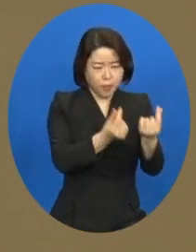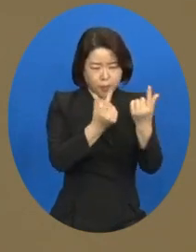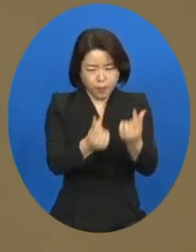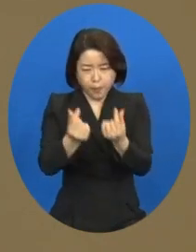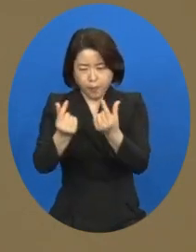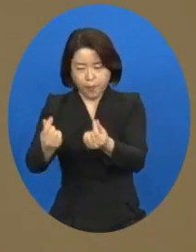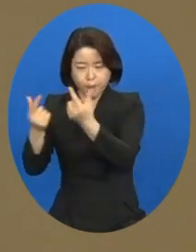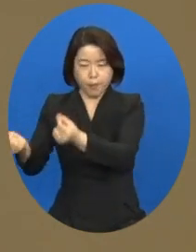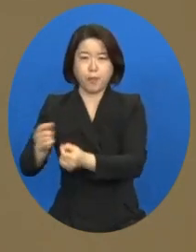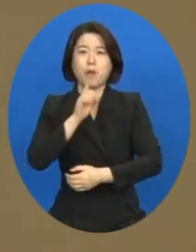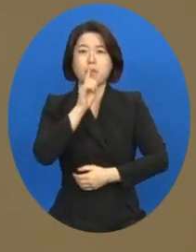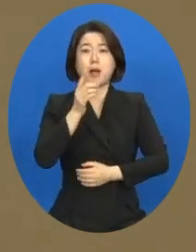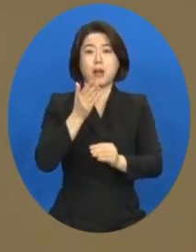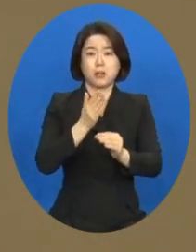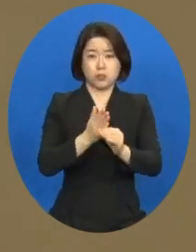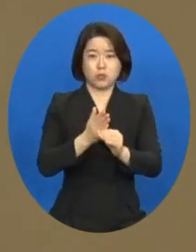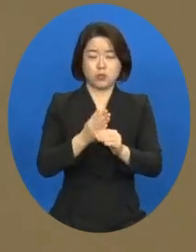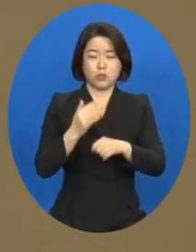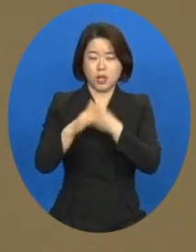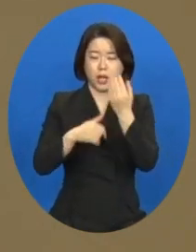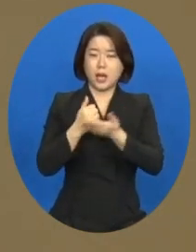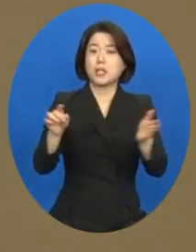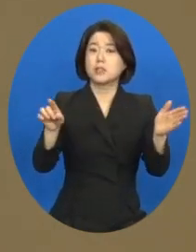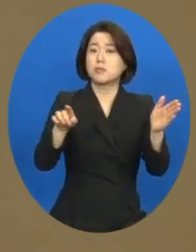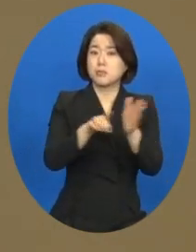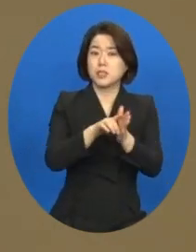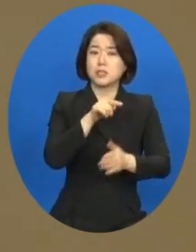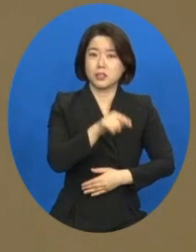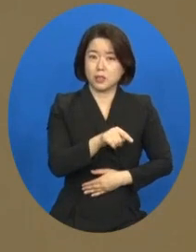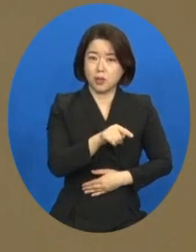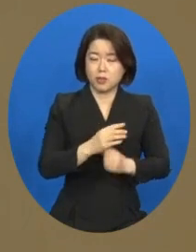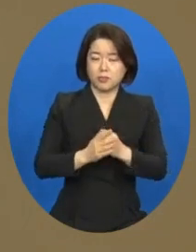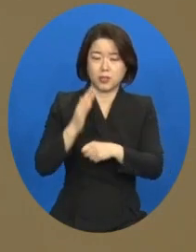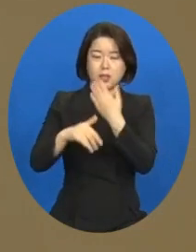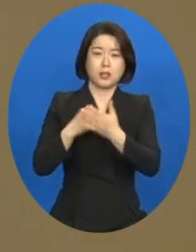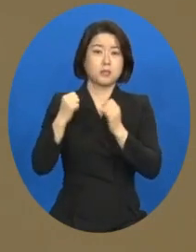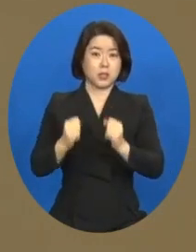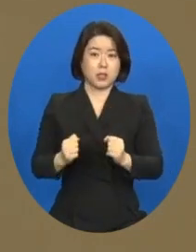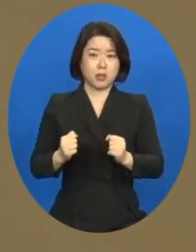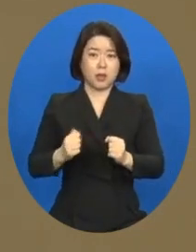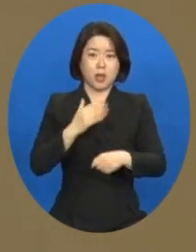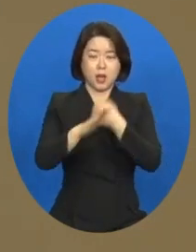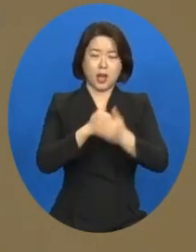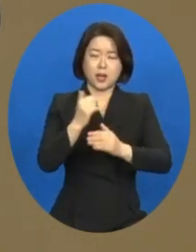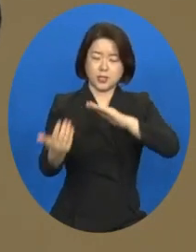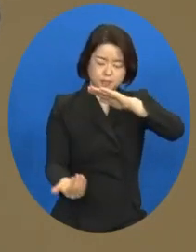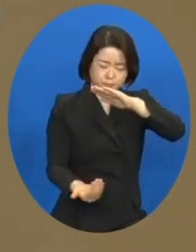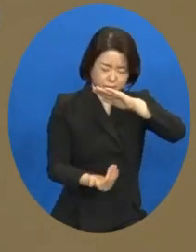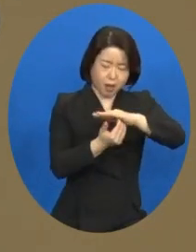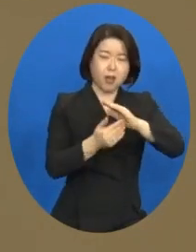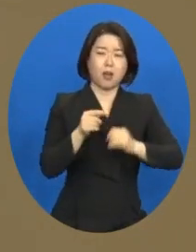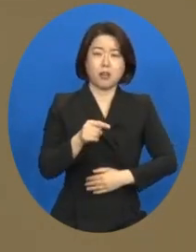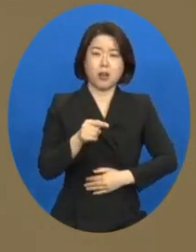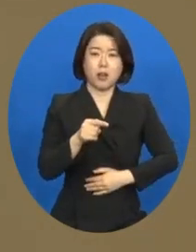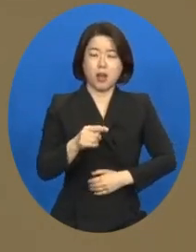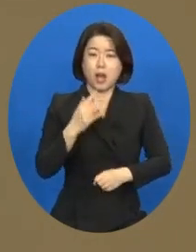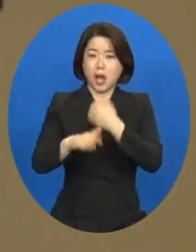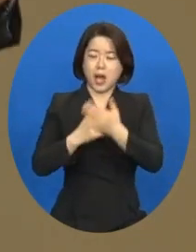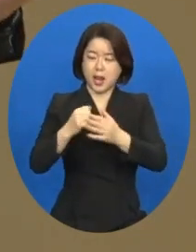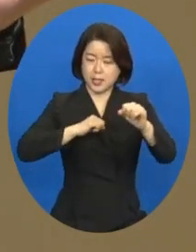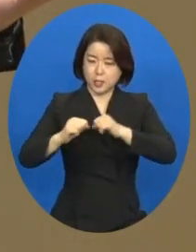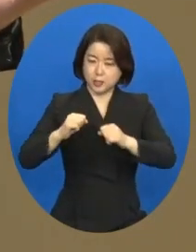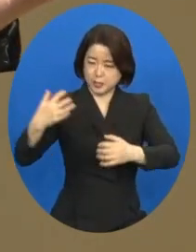있어요. 하나님을 믿는 것은 그저 하나님이 계시다, 하나님은 전지전능하시다, 하나님이